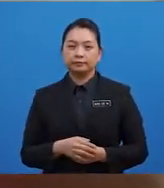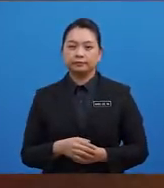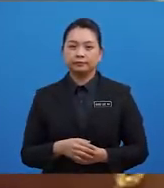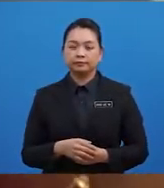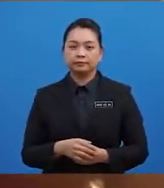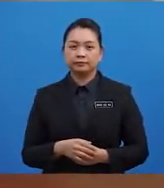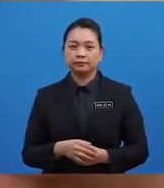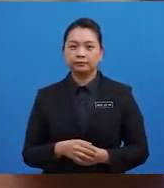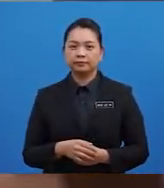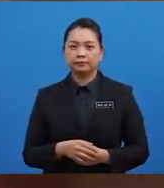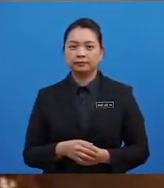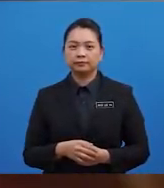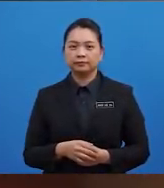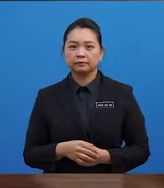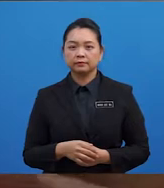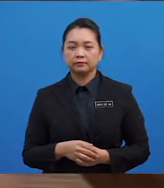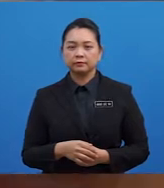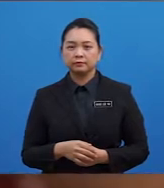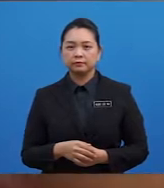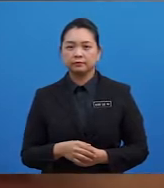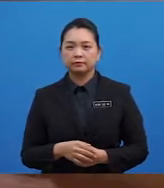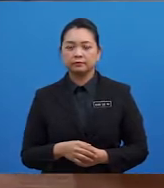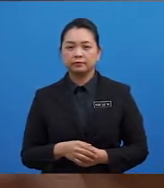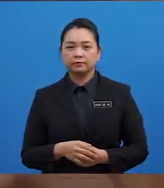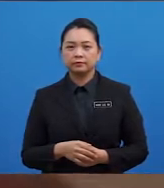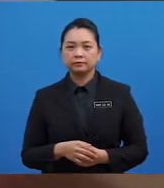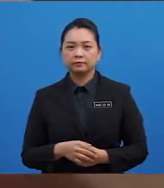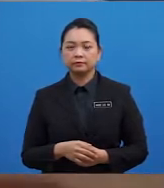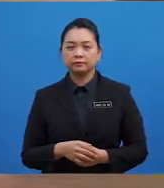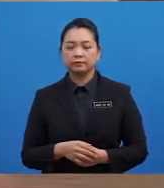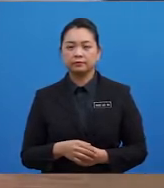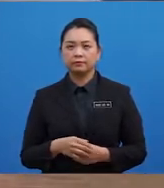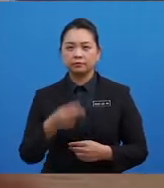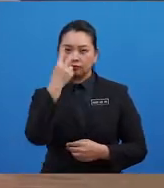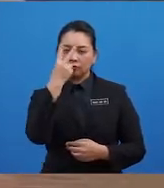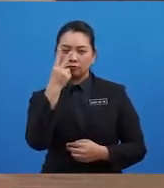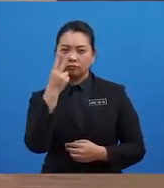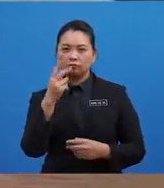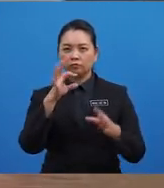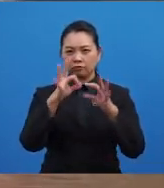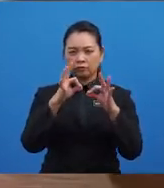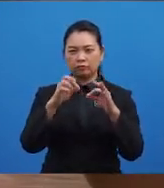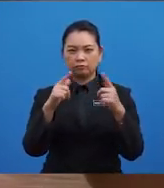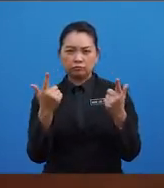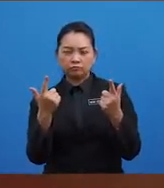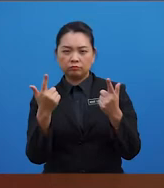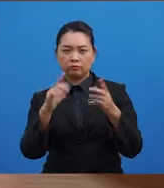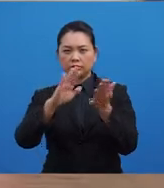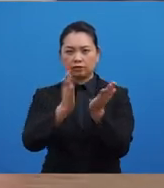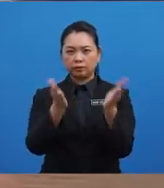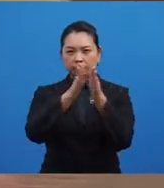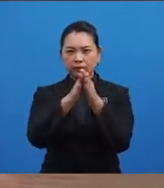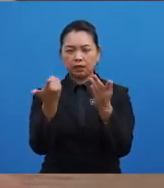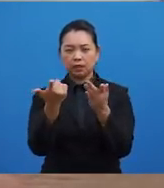bentuk hati ini ke arah yang berlainan, kita dapat lihat ada bahagian yang bertindih secara berlebihan.